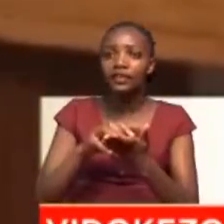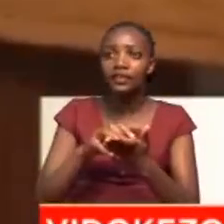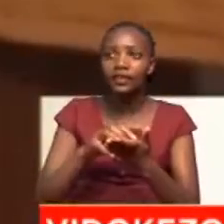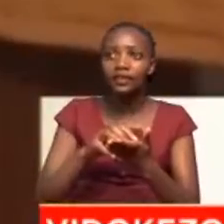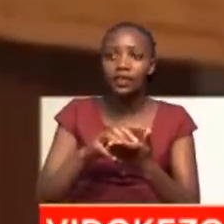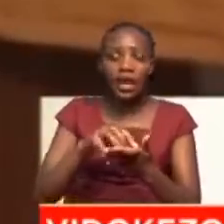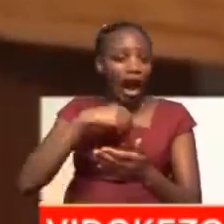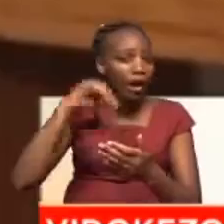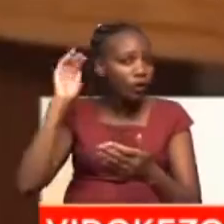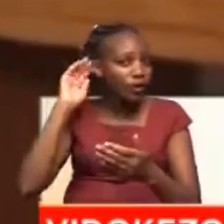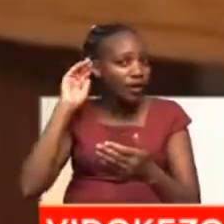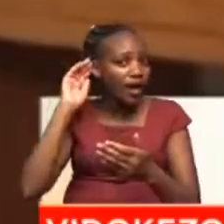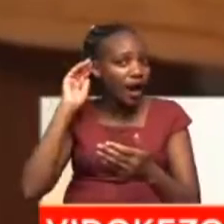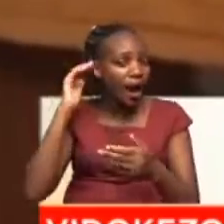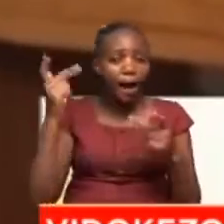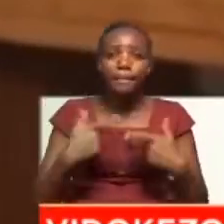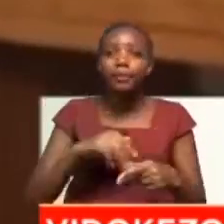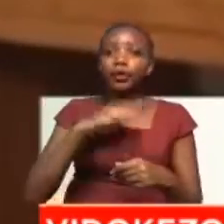the police